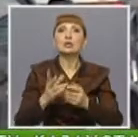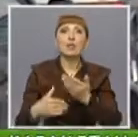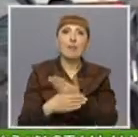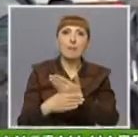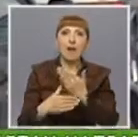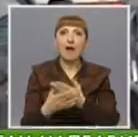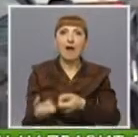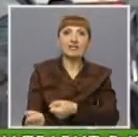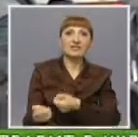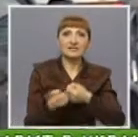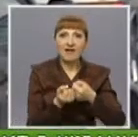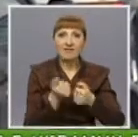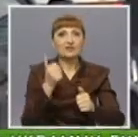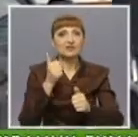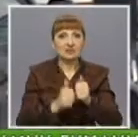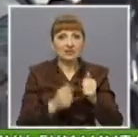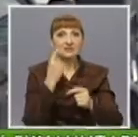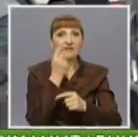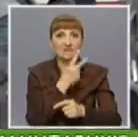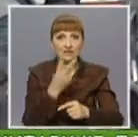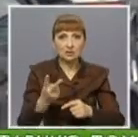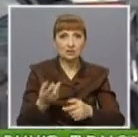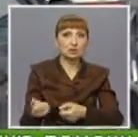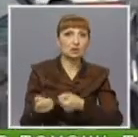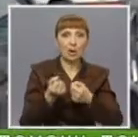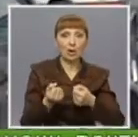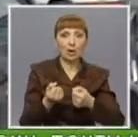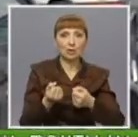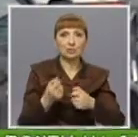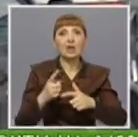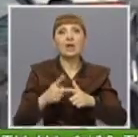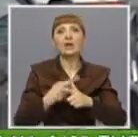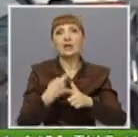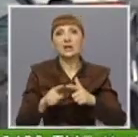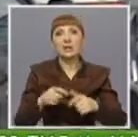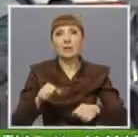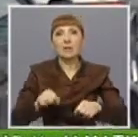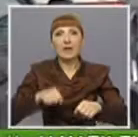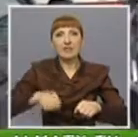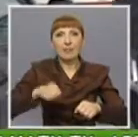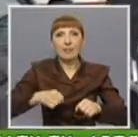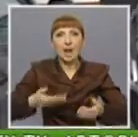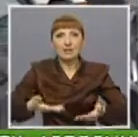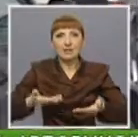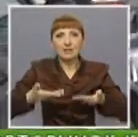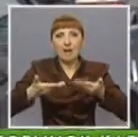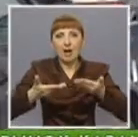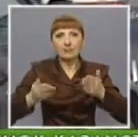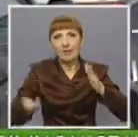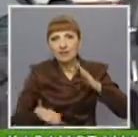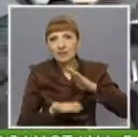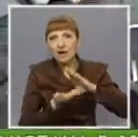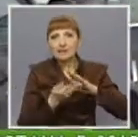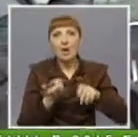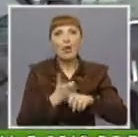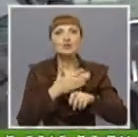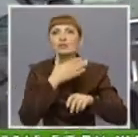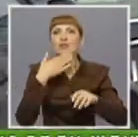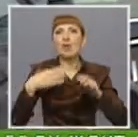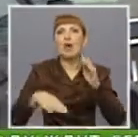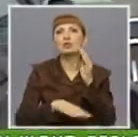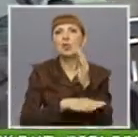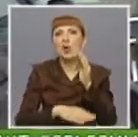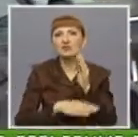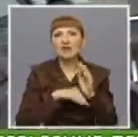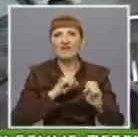вытягивает, вот частенько, что бывает, дергают машину, нежели домкратом поднимают, что-нибудь подкладывают. Там очень много досок после